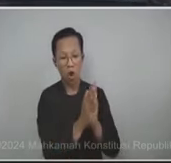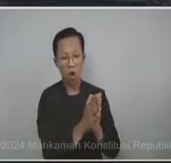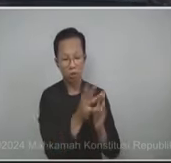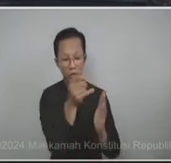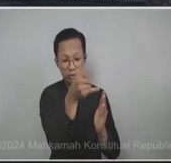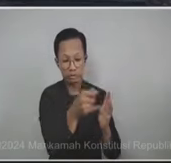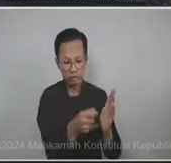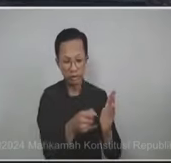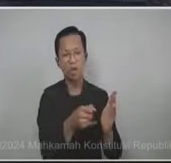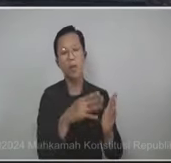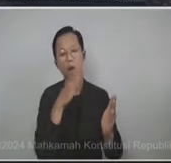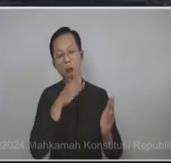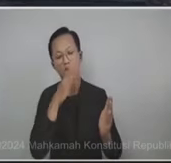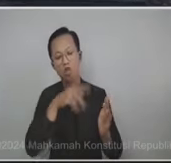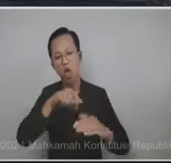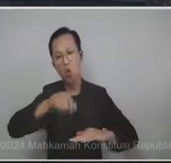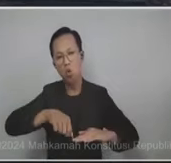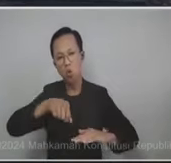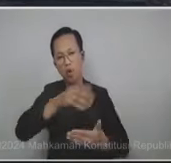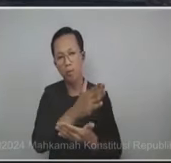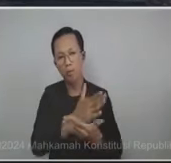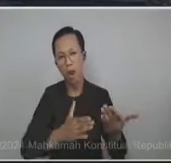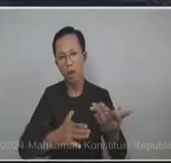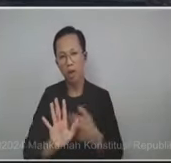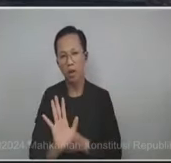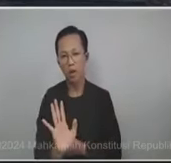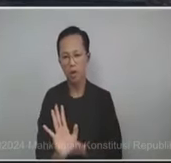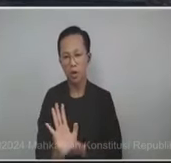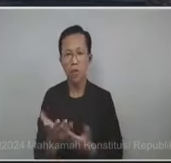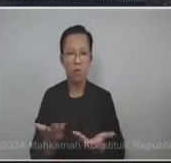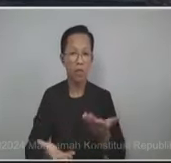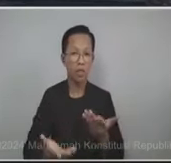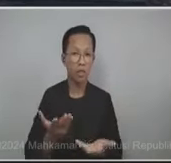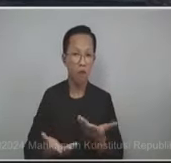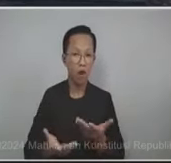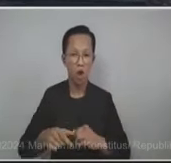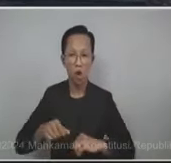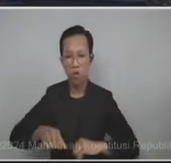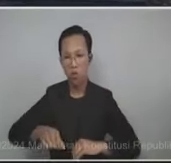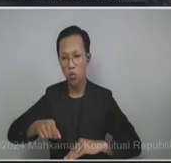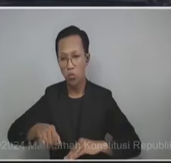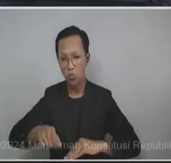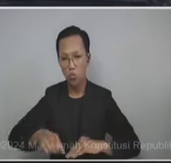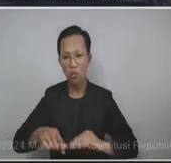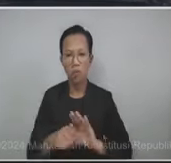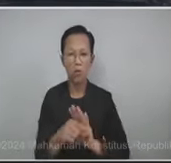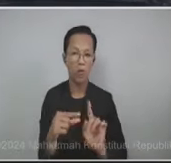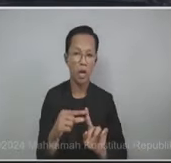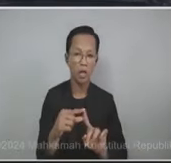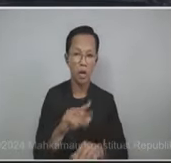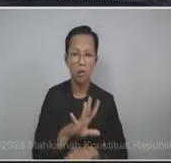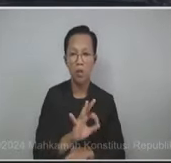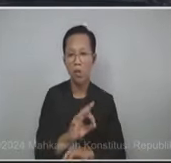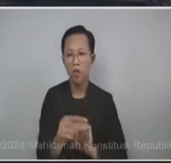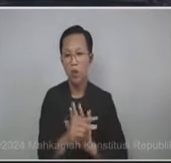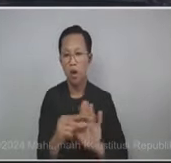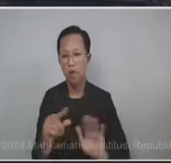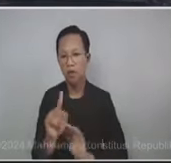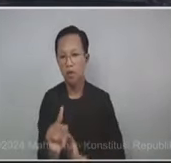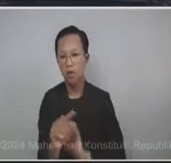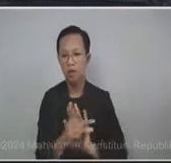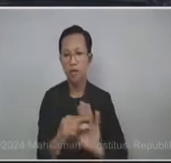sebagian menimbang bahwa berdasarkan seluruh Ran pertimbangan hukum di atas ketentuan norma pasal 40 ayat 1 dan ayat 3 undang-undang 10 2016 telah